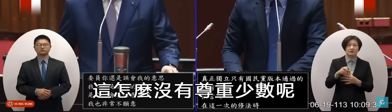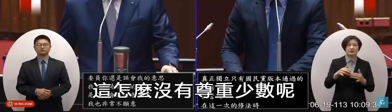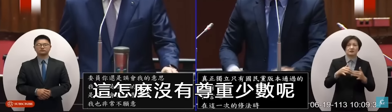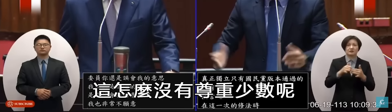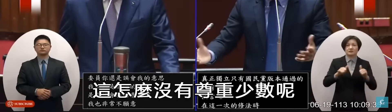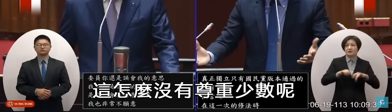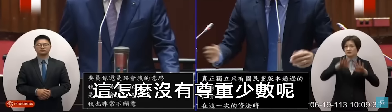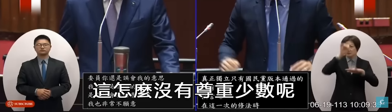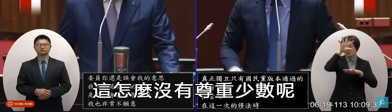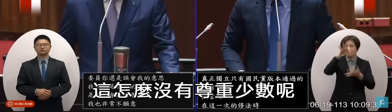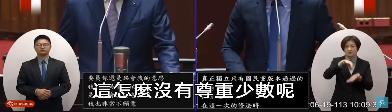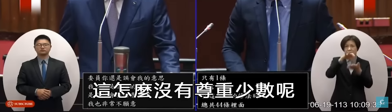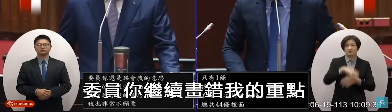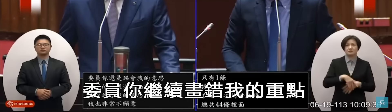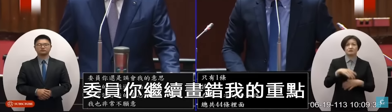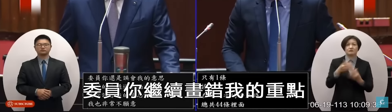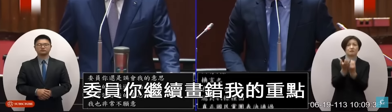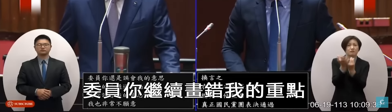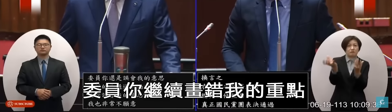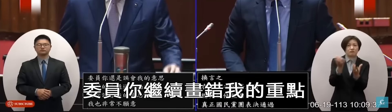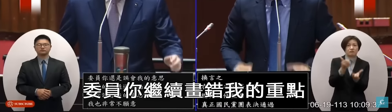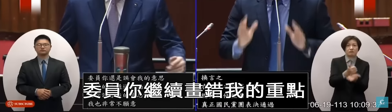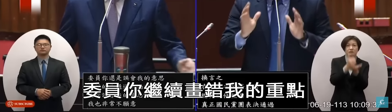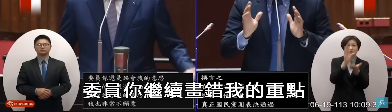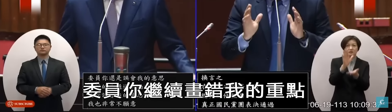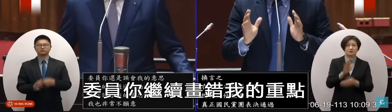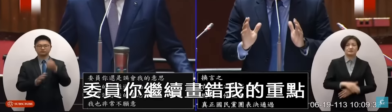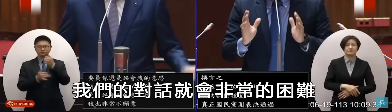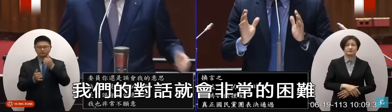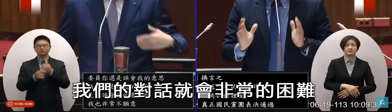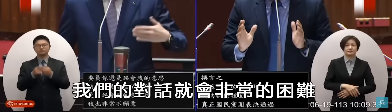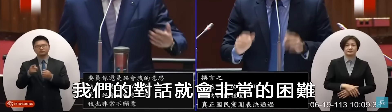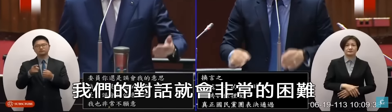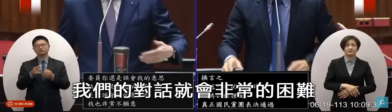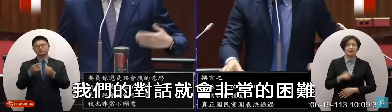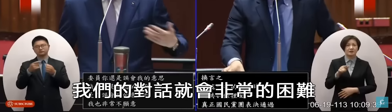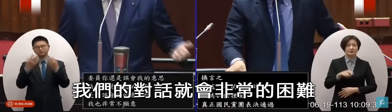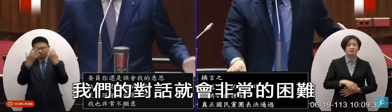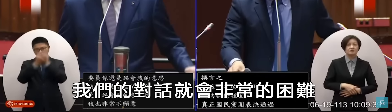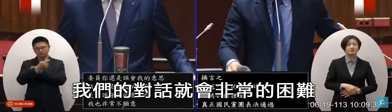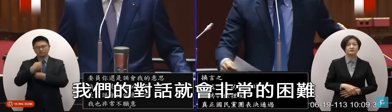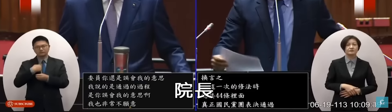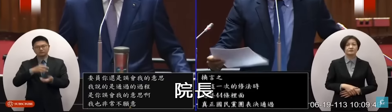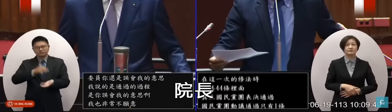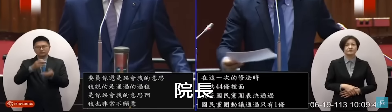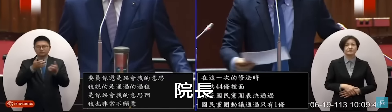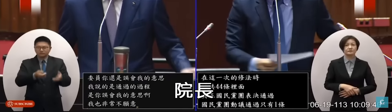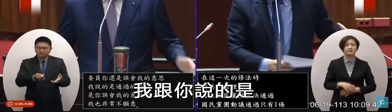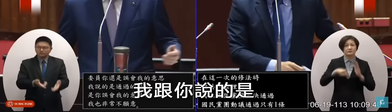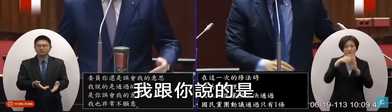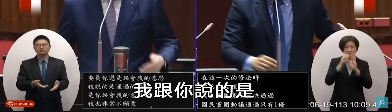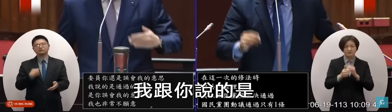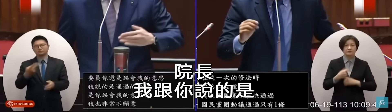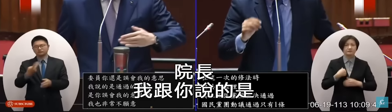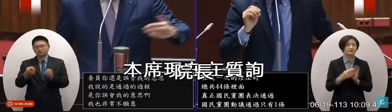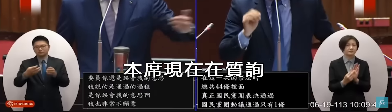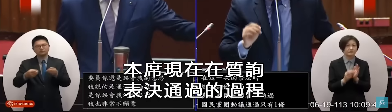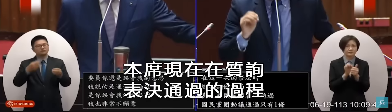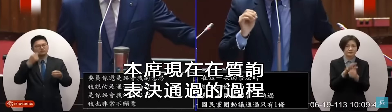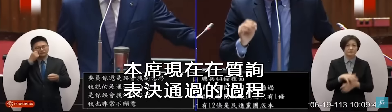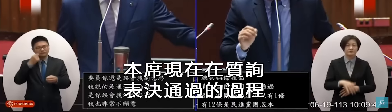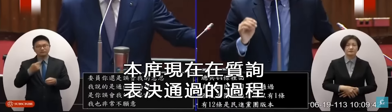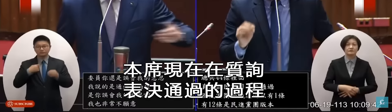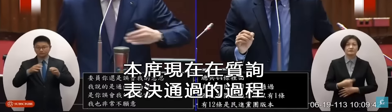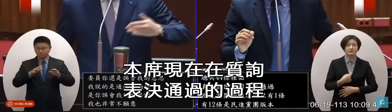本，这怎么没有尊重少数呢？ 委员，你继续话说我的重点， 你完全没有， 我们的对话就会非常的困难。 院长， 我跟你说的是， 院长，本